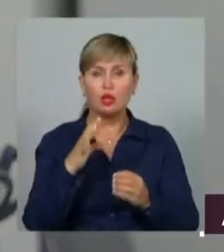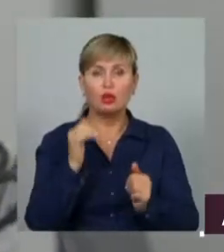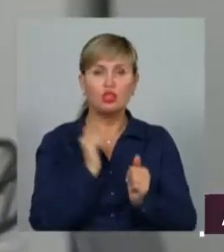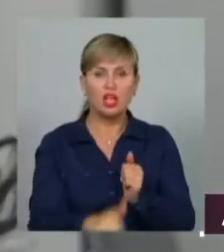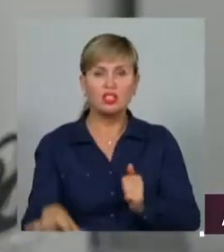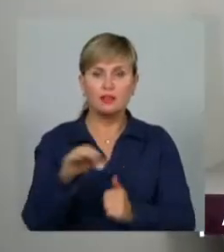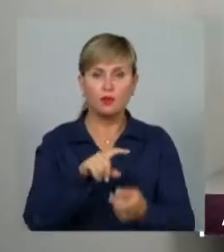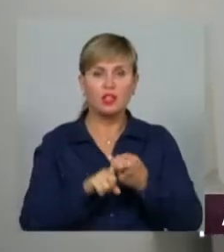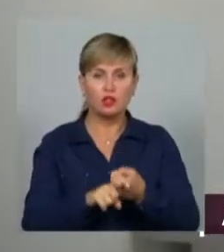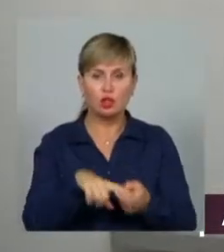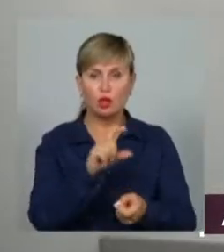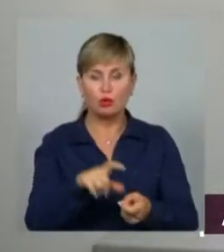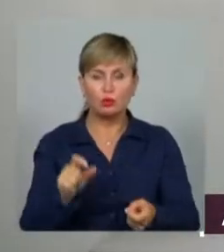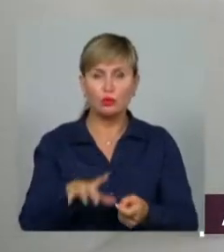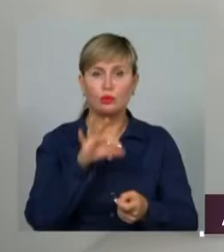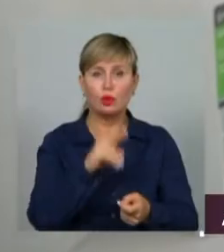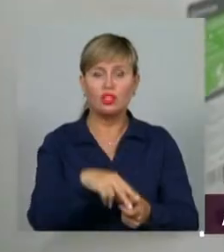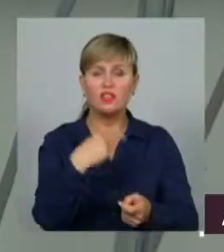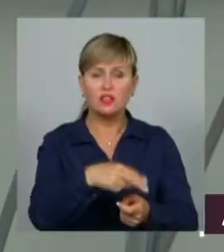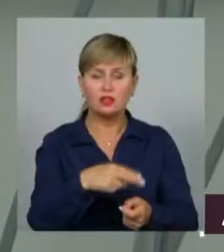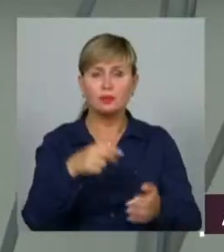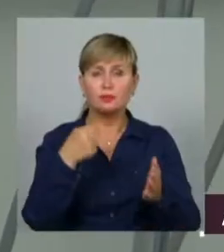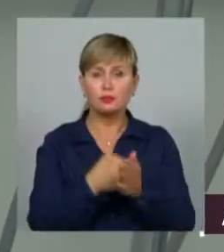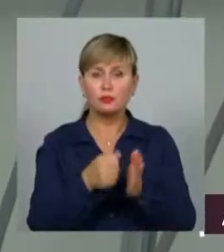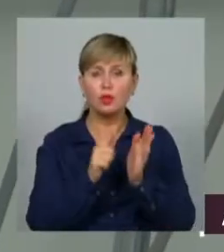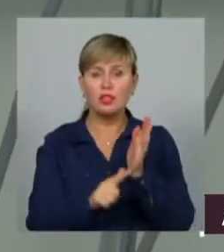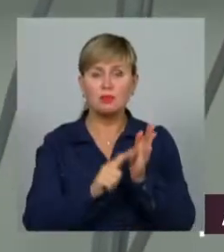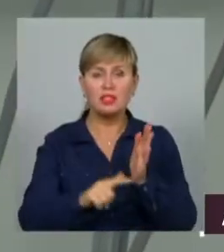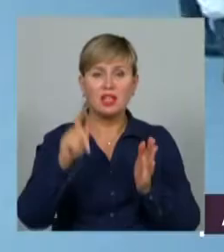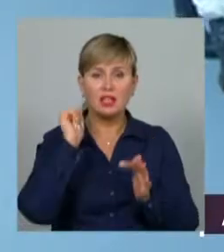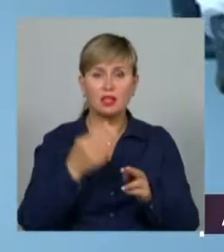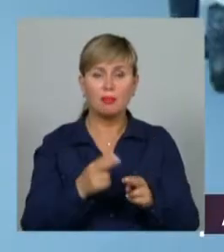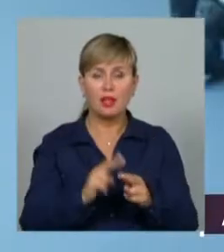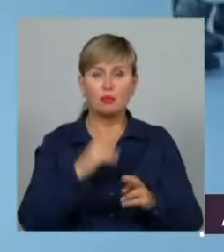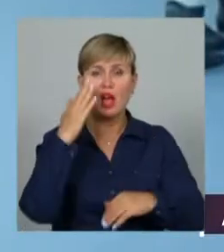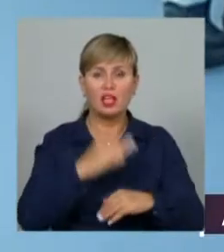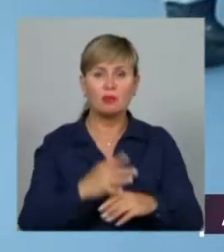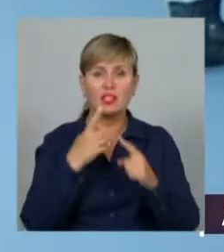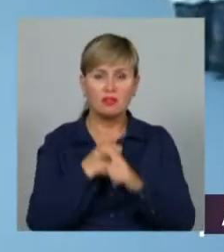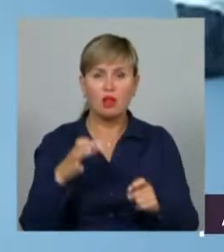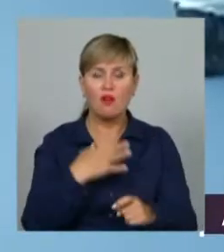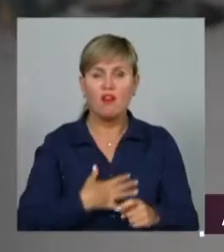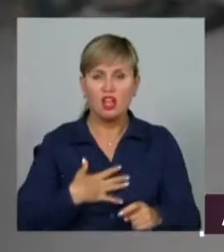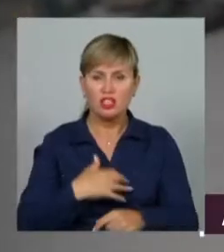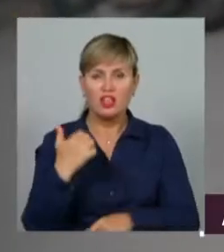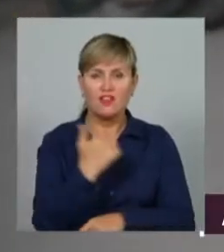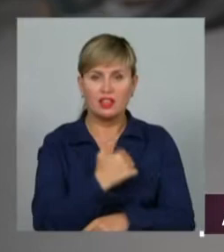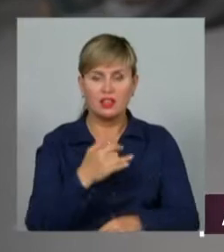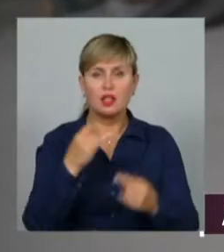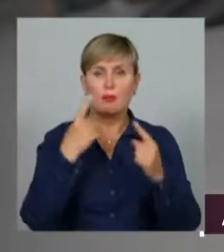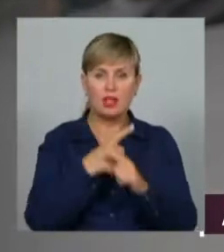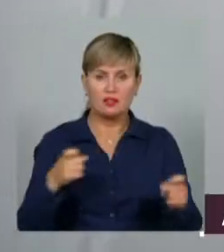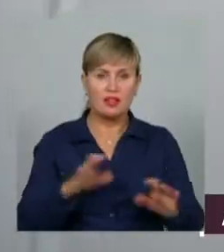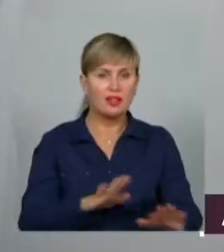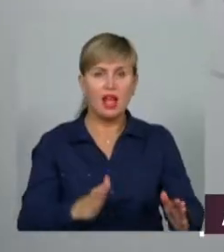всего заражаются люди в возрасте от 20 до 70 лет. Поэтому Аким заявил о важности вакцинации и призвал